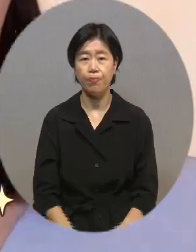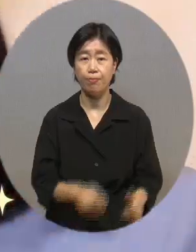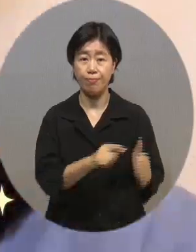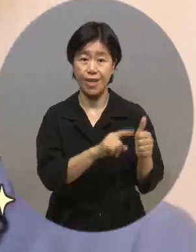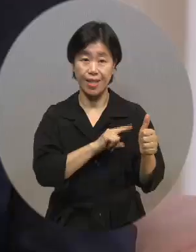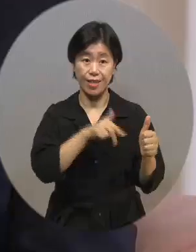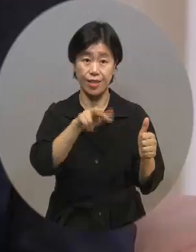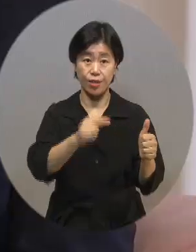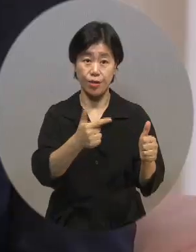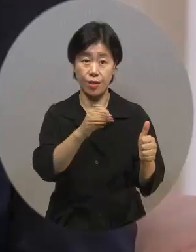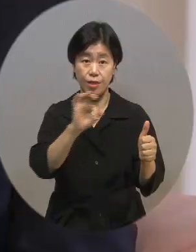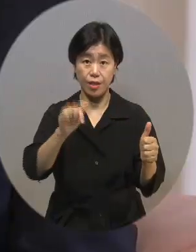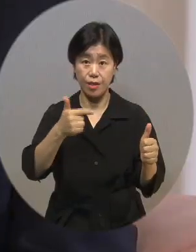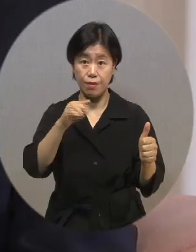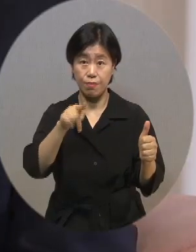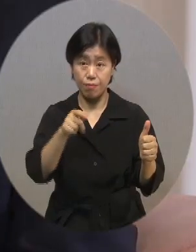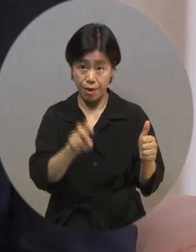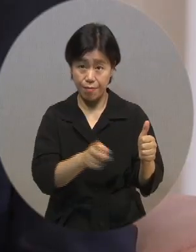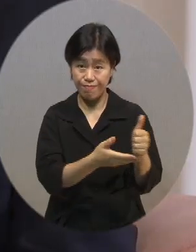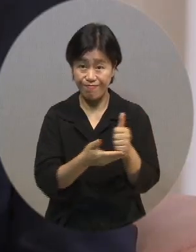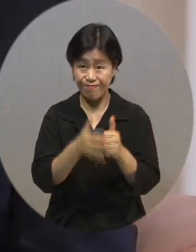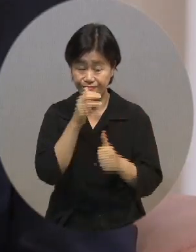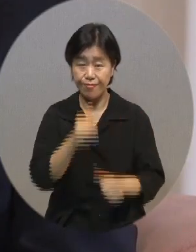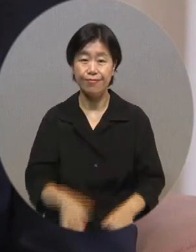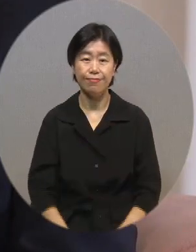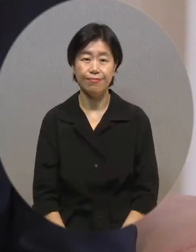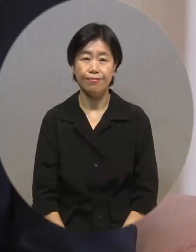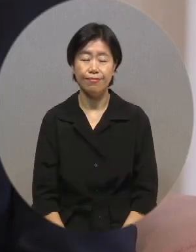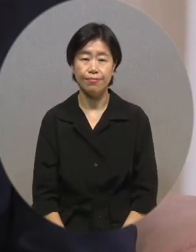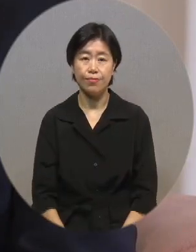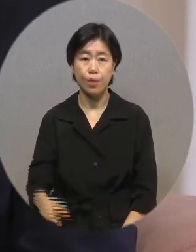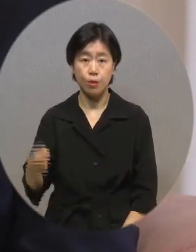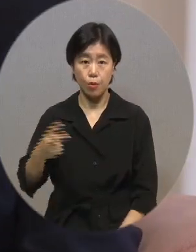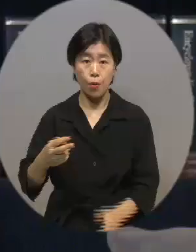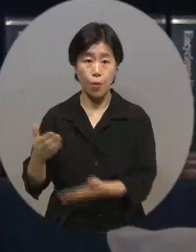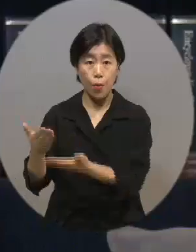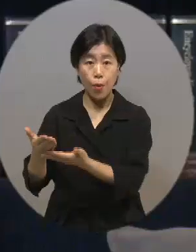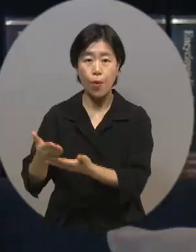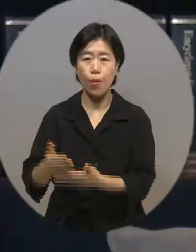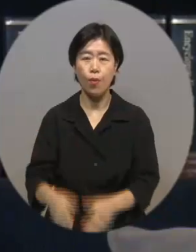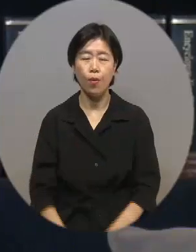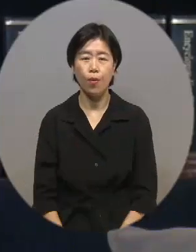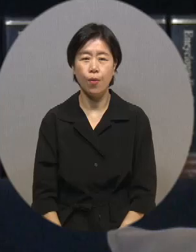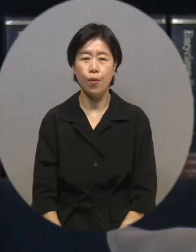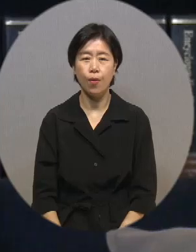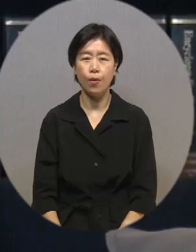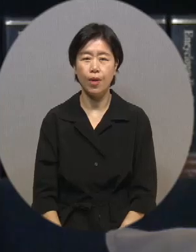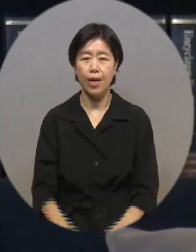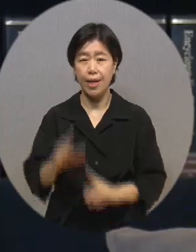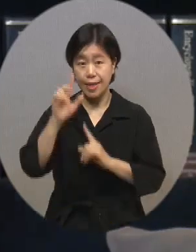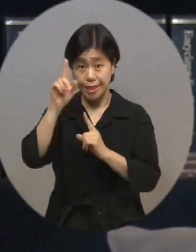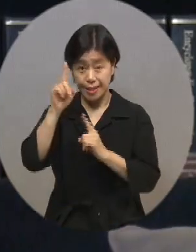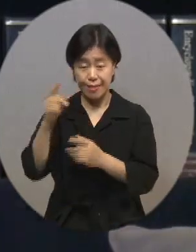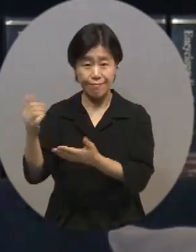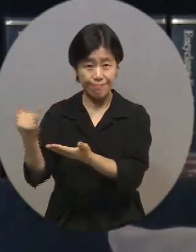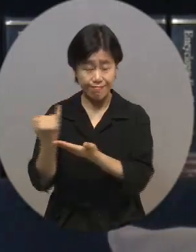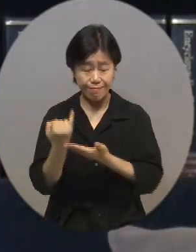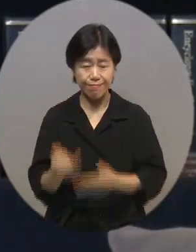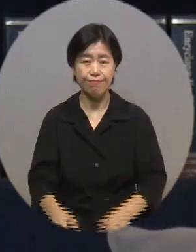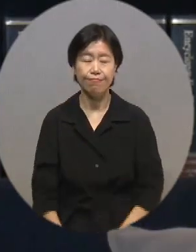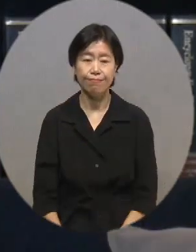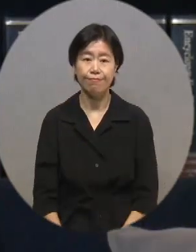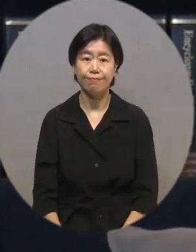모셨습니다. 안녕하세요. 안녕하십니까. 네, 오늘 이야기 손님으로는 통일부 청년 인턴 이나연 씨 함께합니다. 어서 오십시오. 네, 안녕하세요.